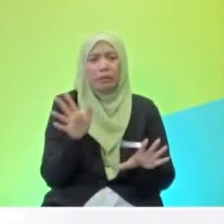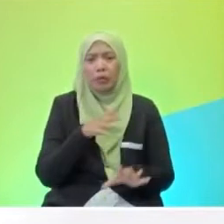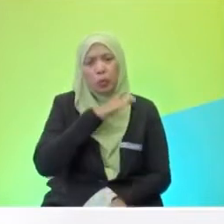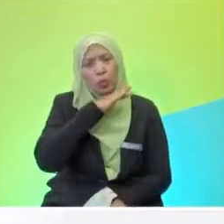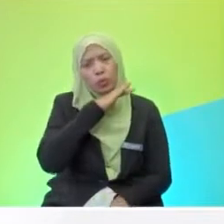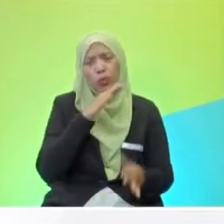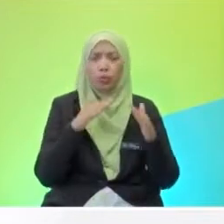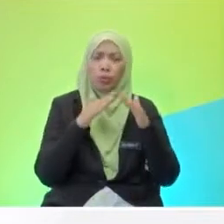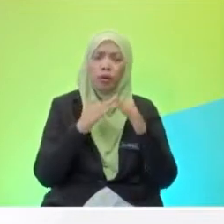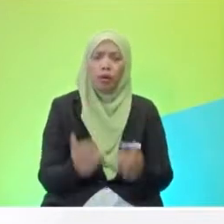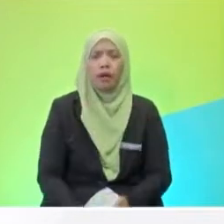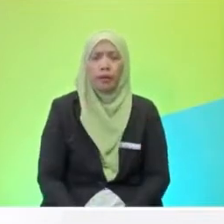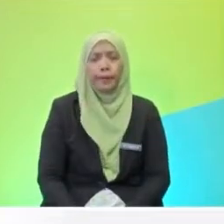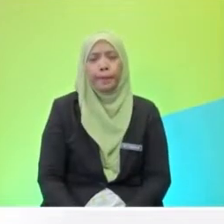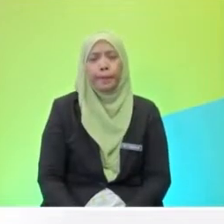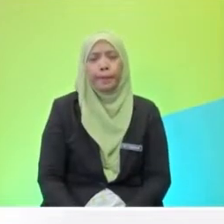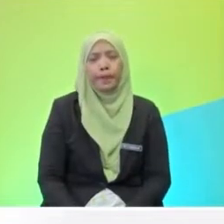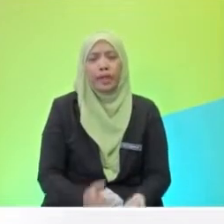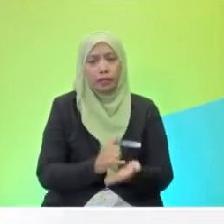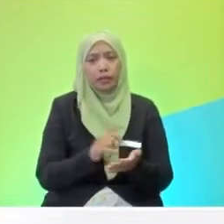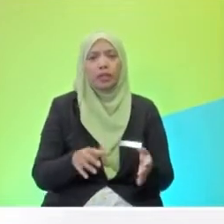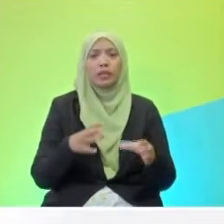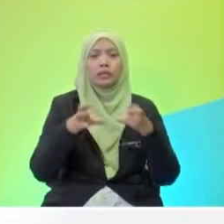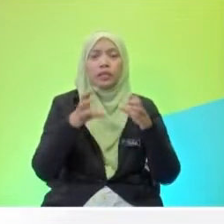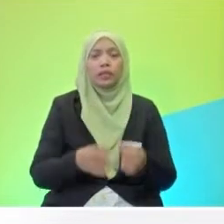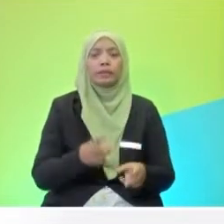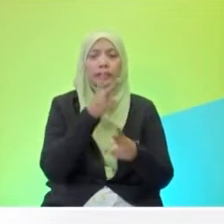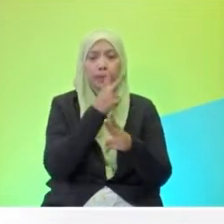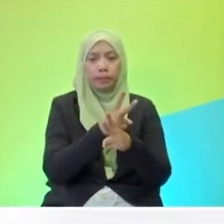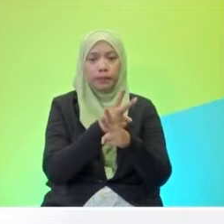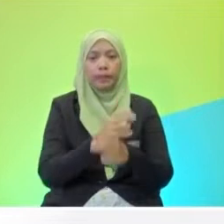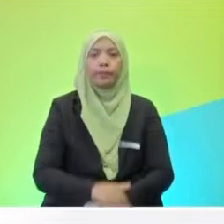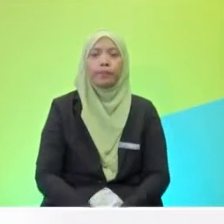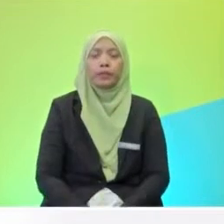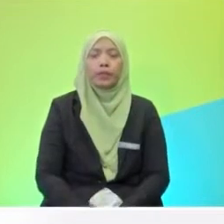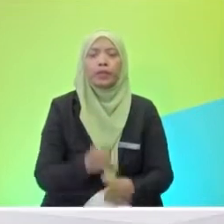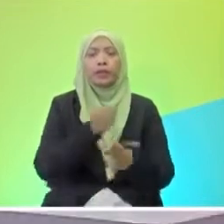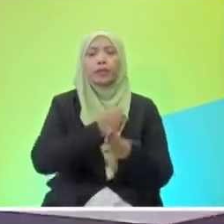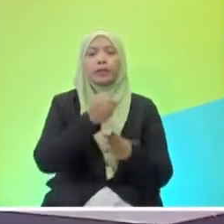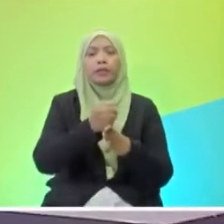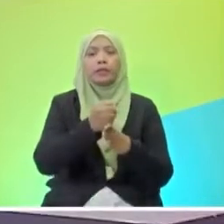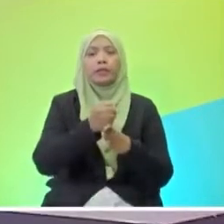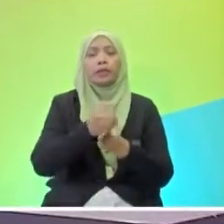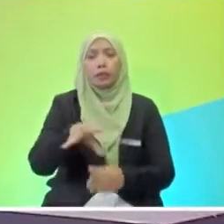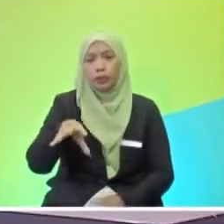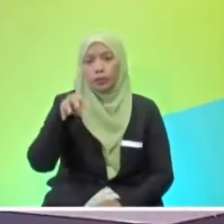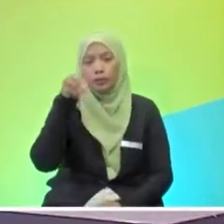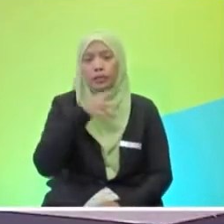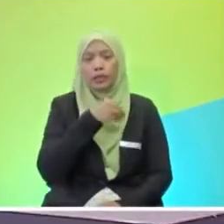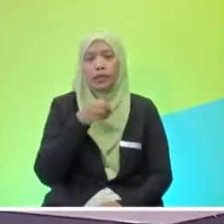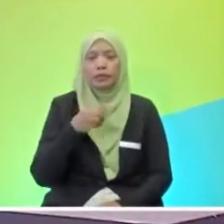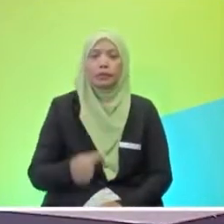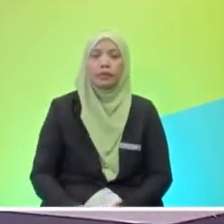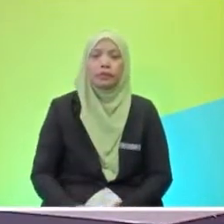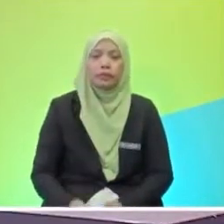foto oke itu adalah cara penyimpanan kemudian kutip pada pengangkut tanaman